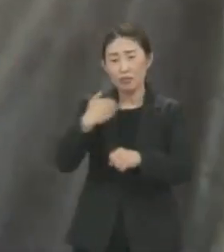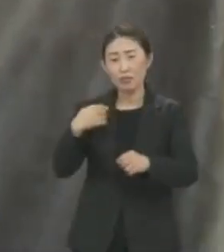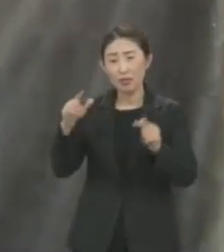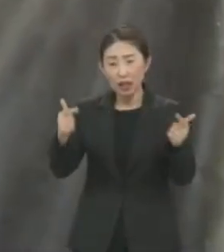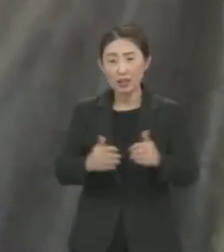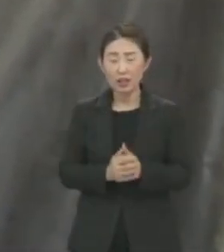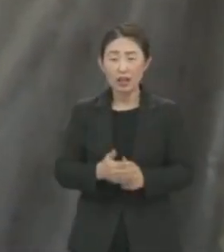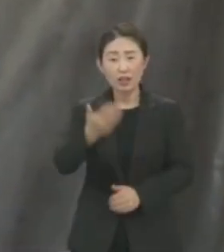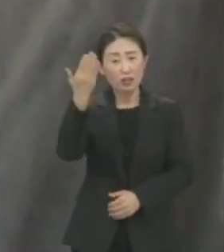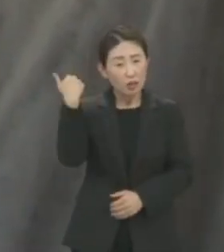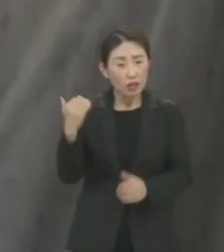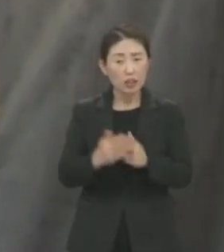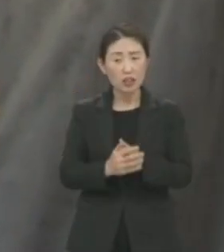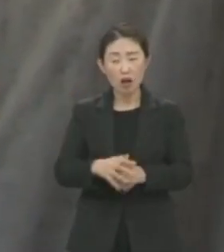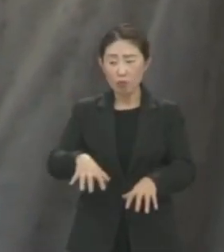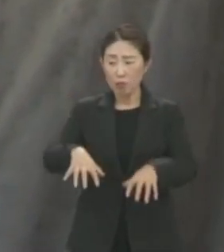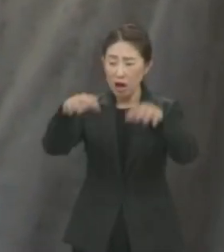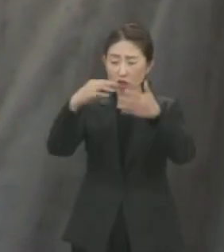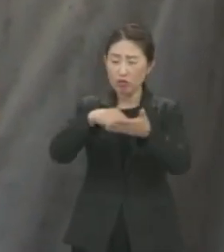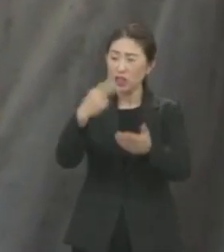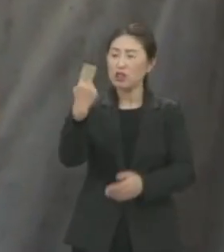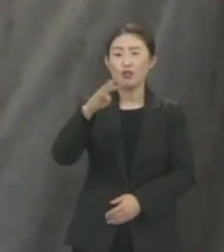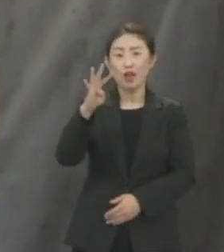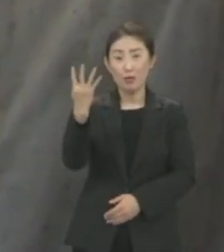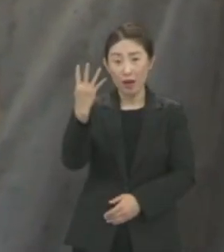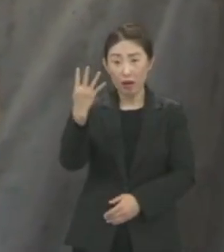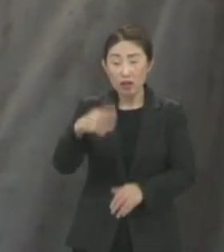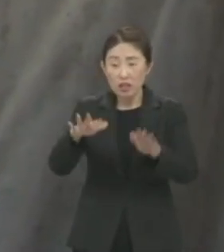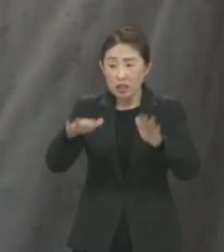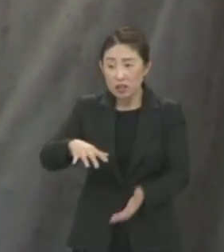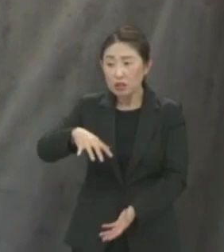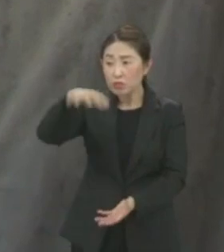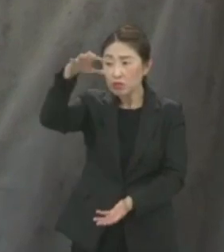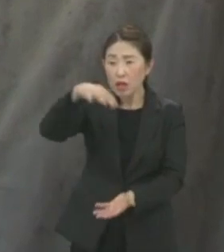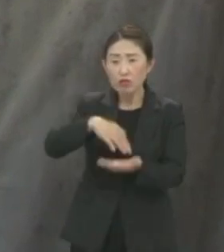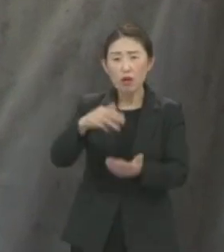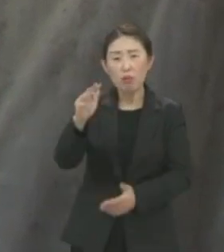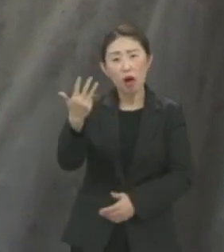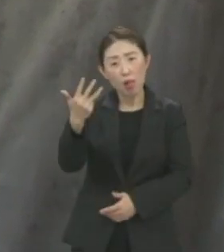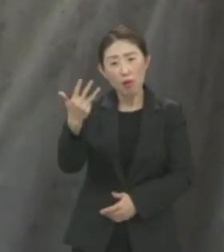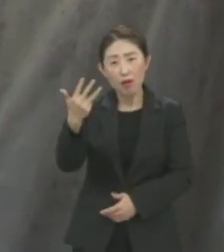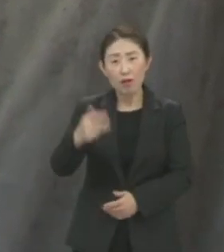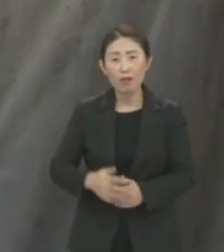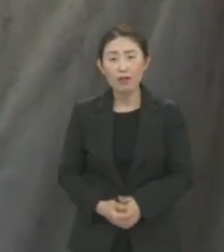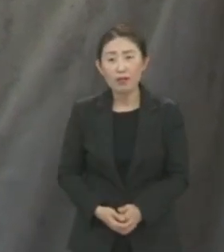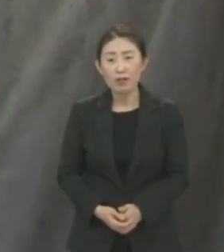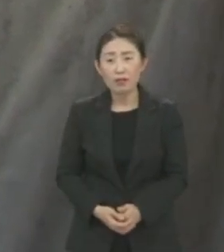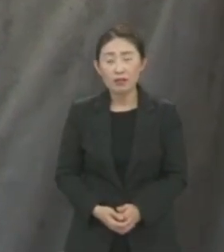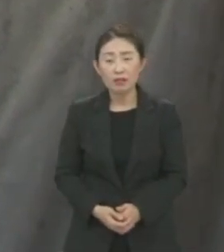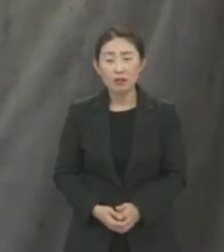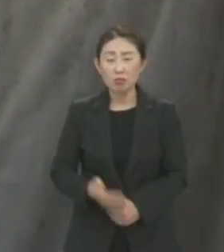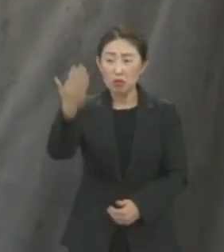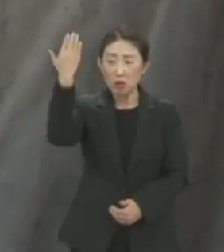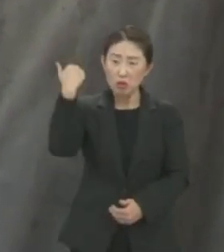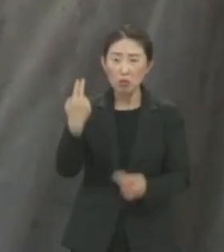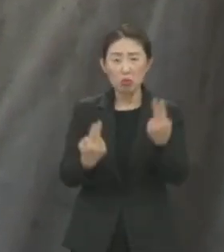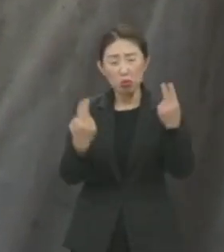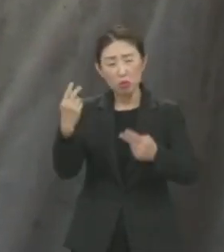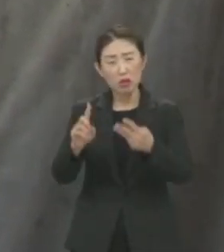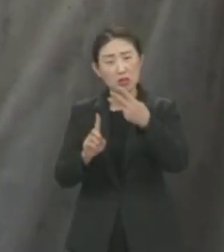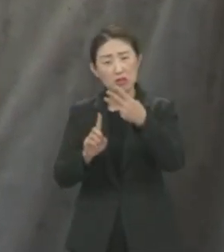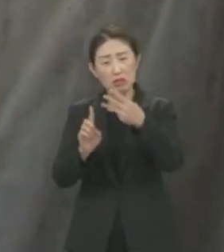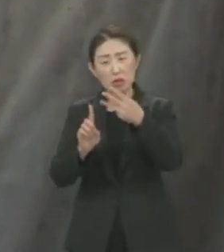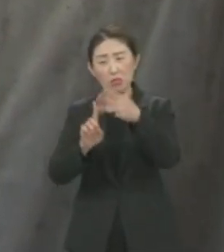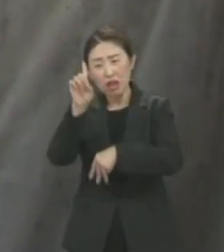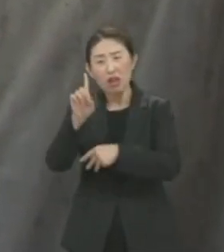연탄 2,400장 정도가 비축되어 있었다고 합니다. 현재는 800장 정도밖에 남지 않은 건데요. 과거에 비하면 3분의 1 정도로